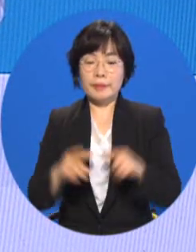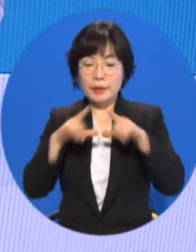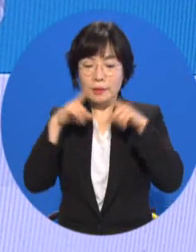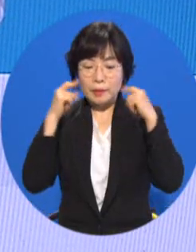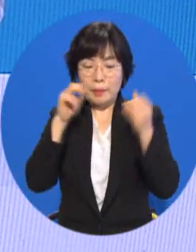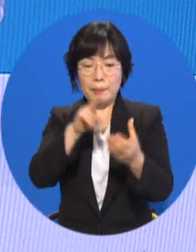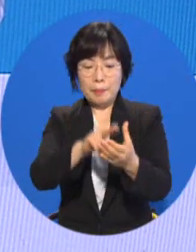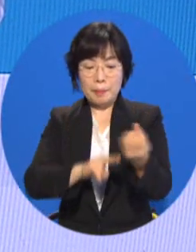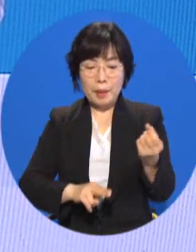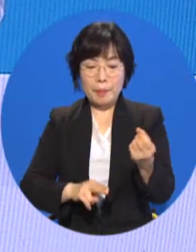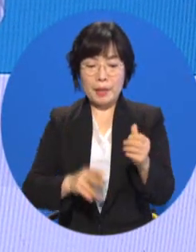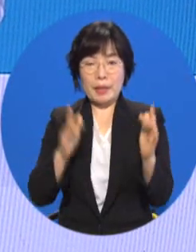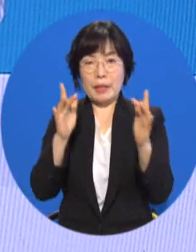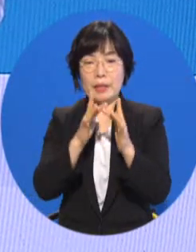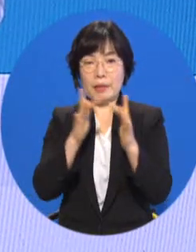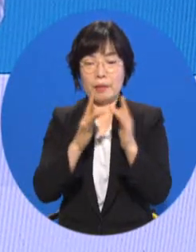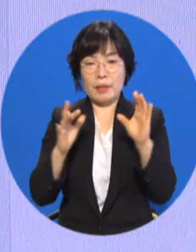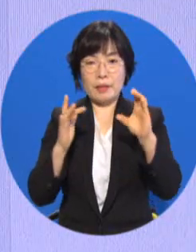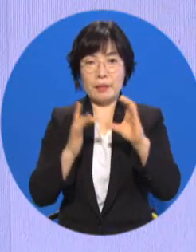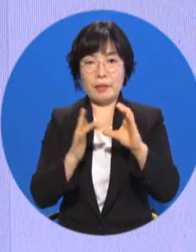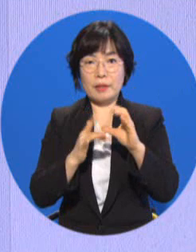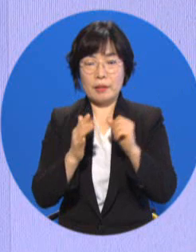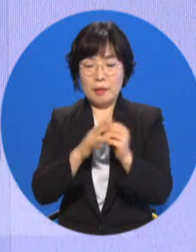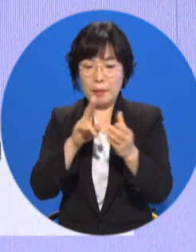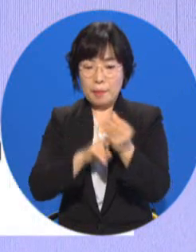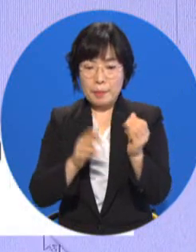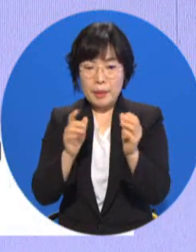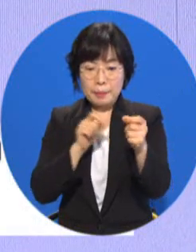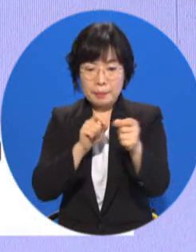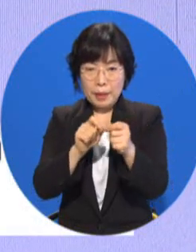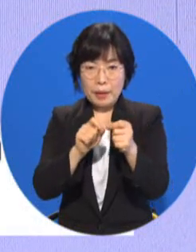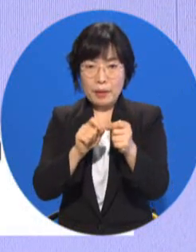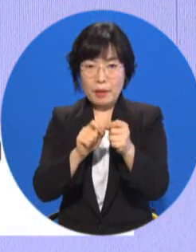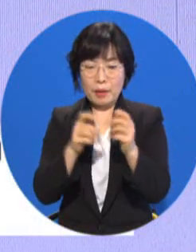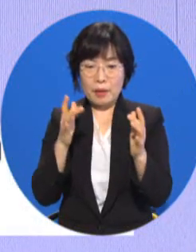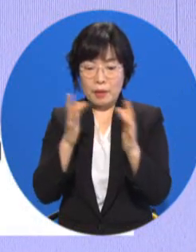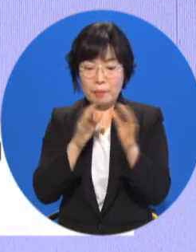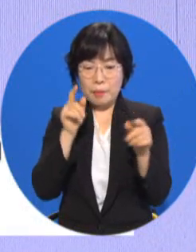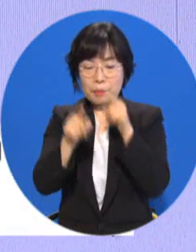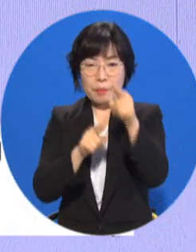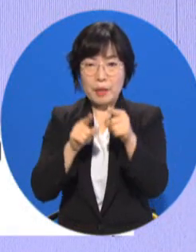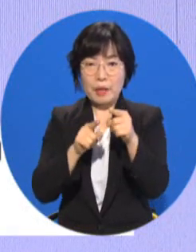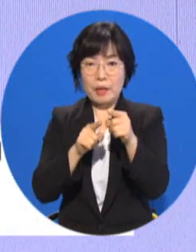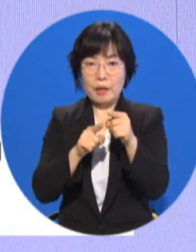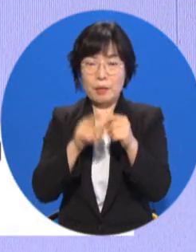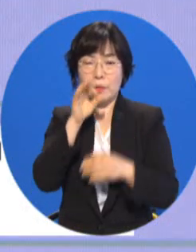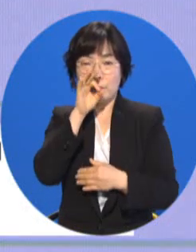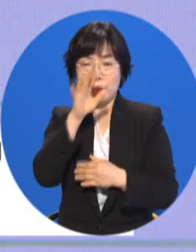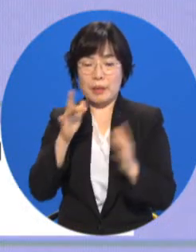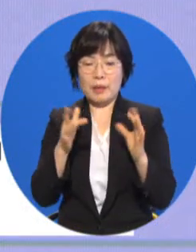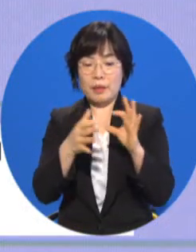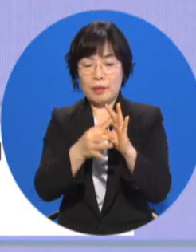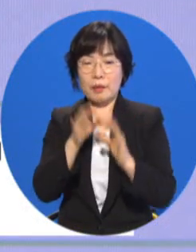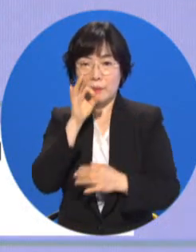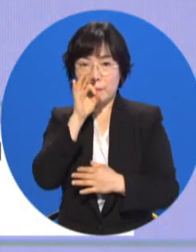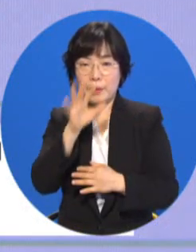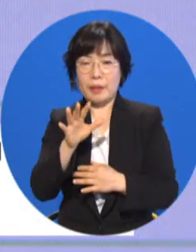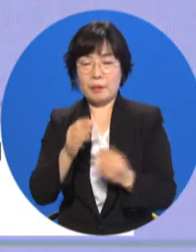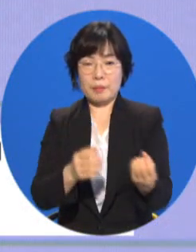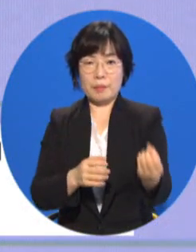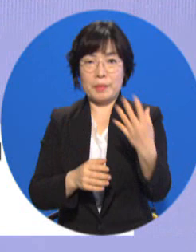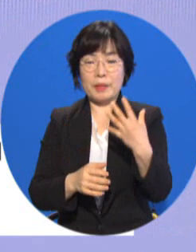마스크를 판매하는 한 인터넷 사이트입니다. 판매 시각이 다가오자 접속자가 몰려 사이트 접속이 불가하다는 안내문이